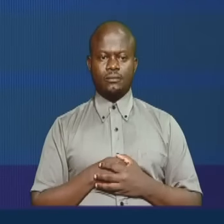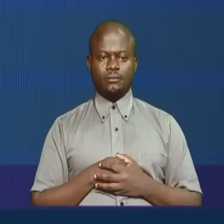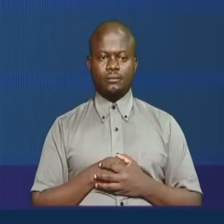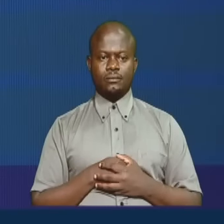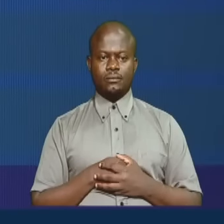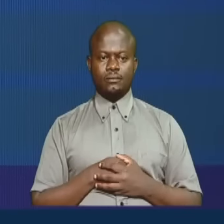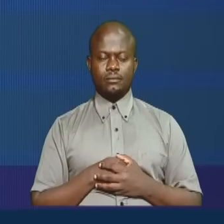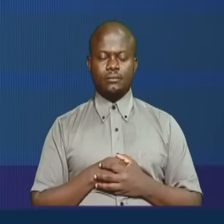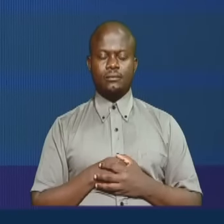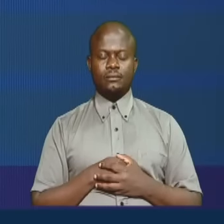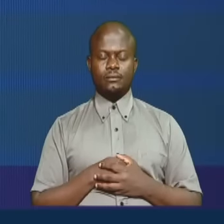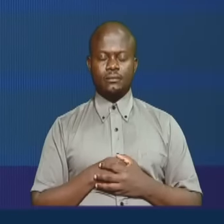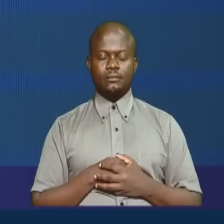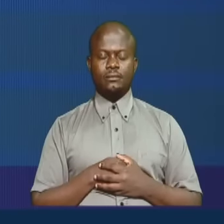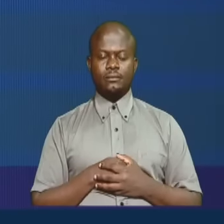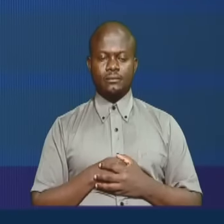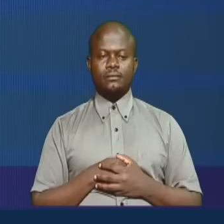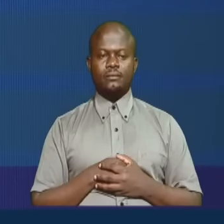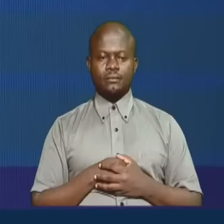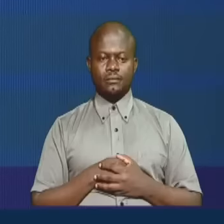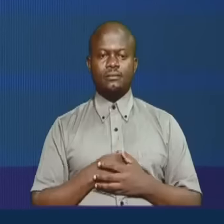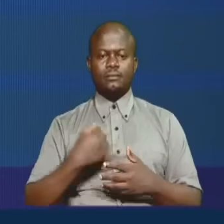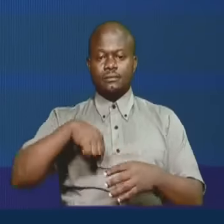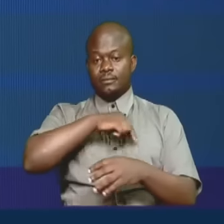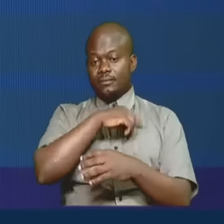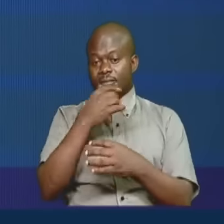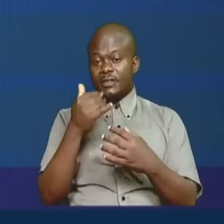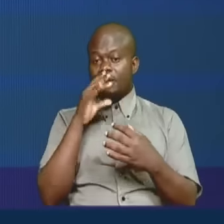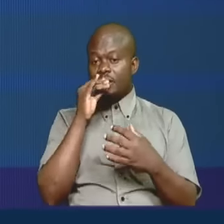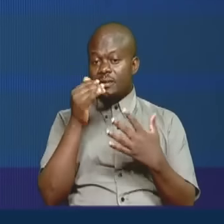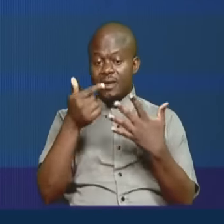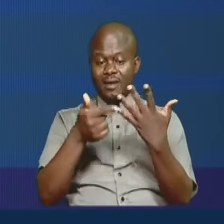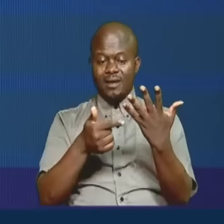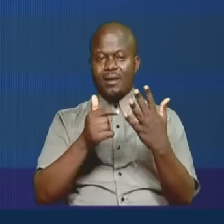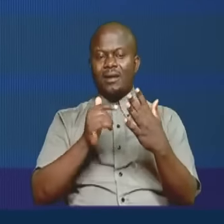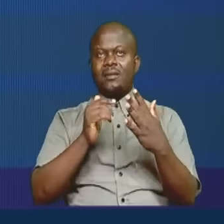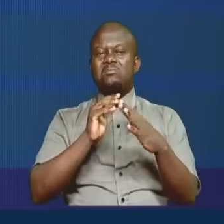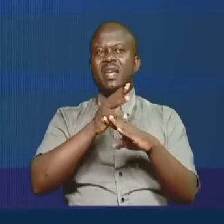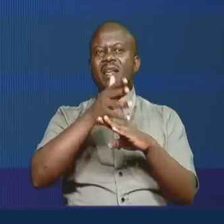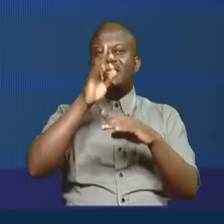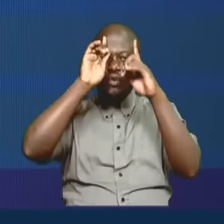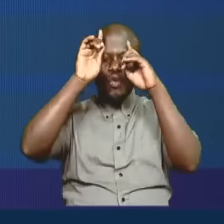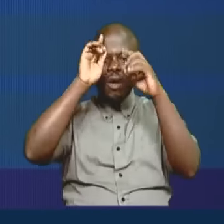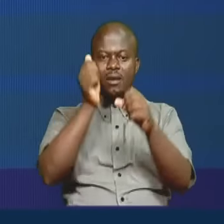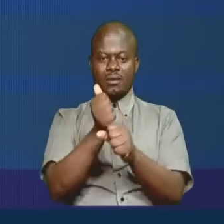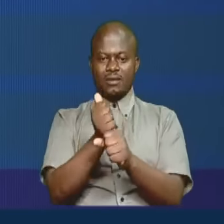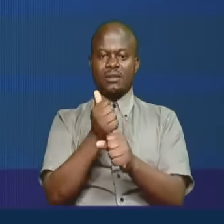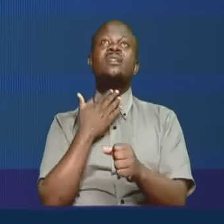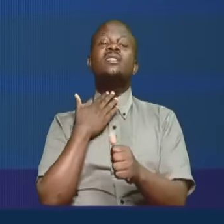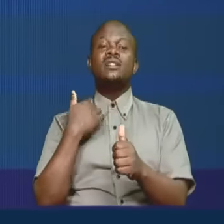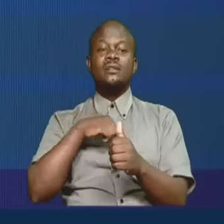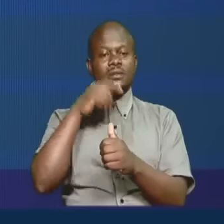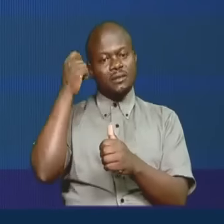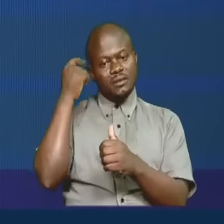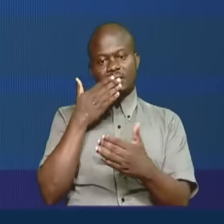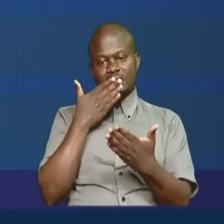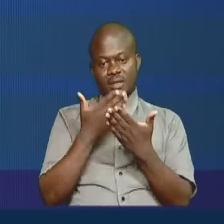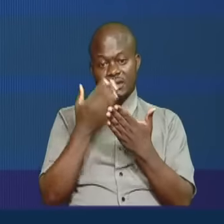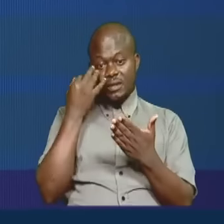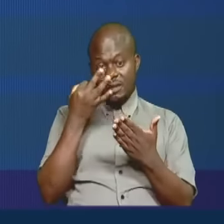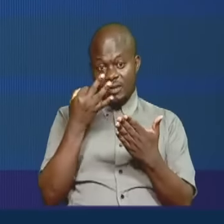about entrepreneurship and we think ibyo turi kuvuga hano ni ibirenze no guhanga imirimo. Ndashaka ko buri wese yumva ibi neza. Akenshi iyo